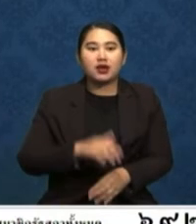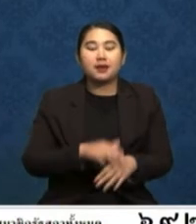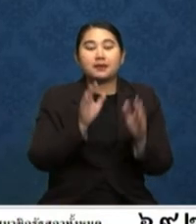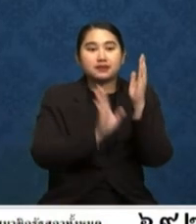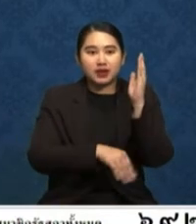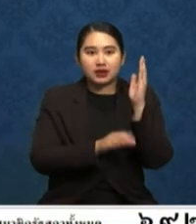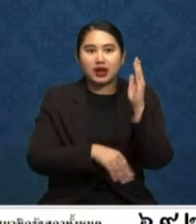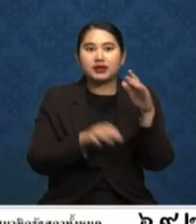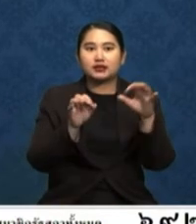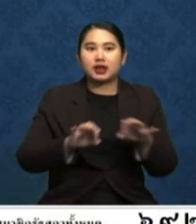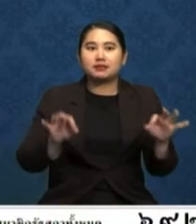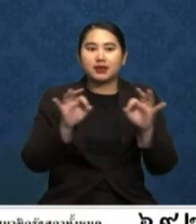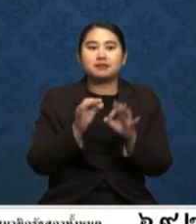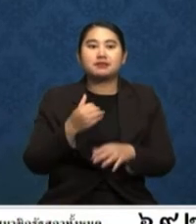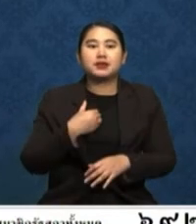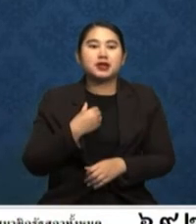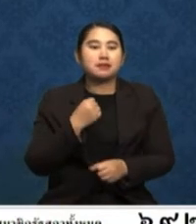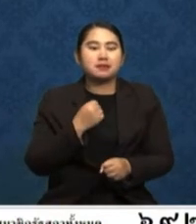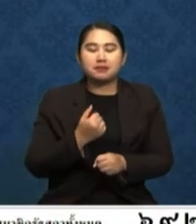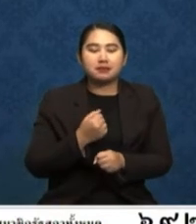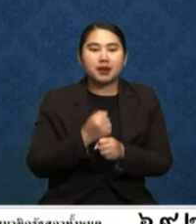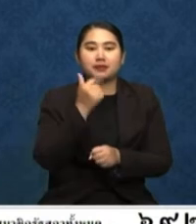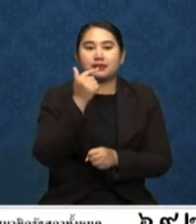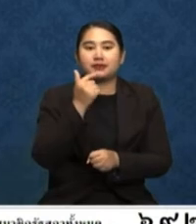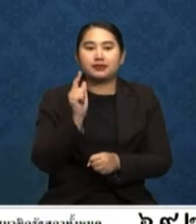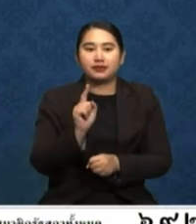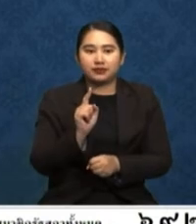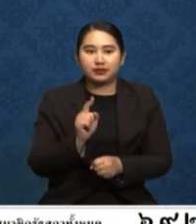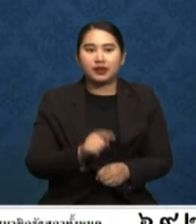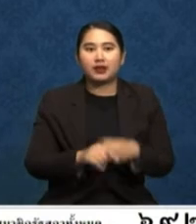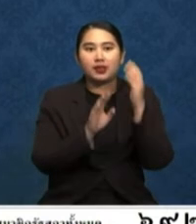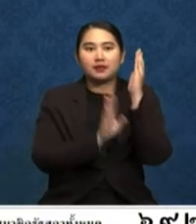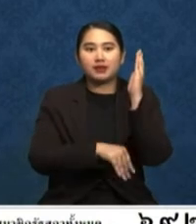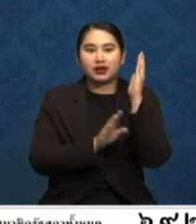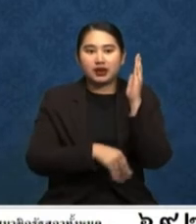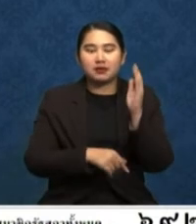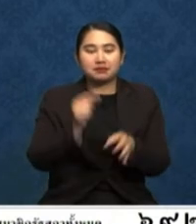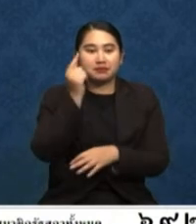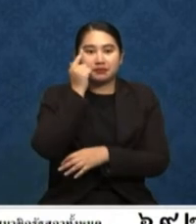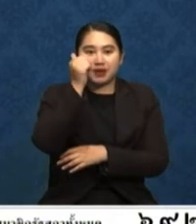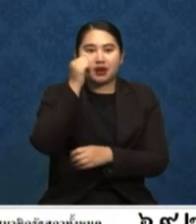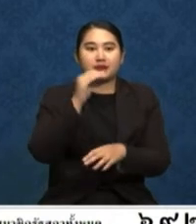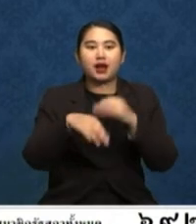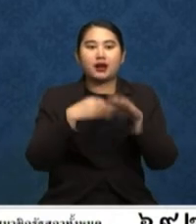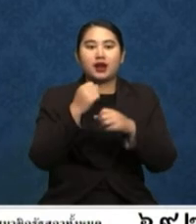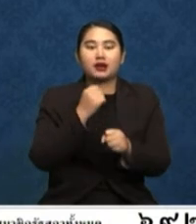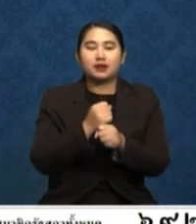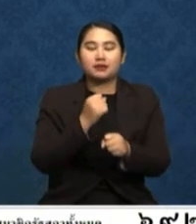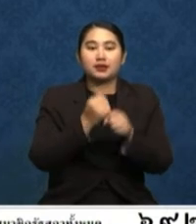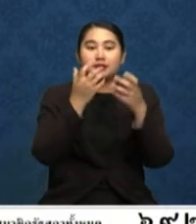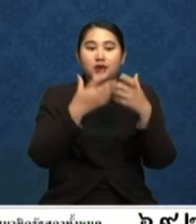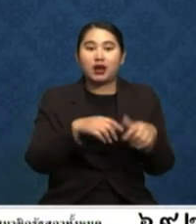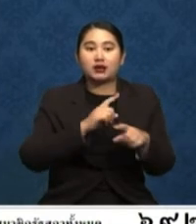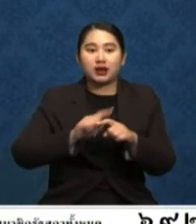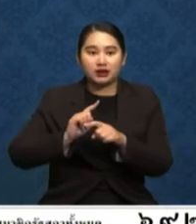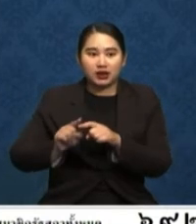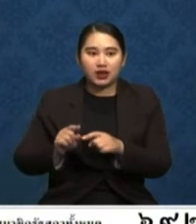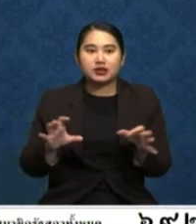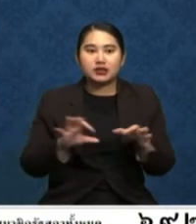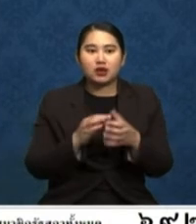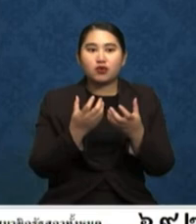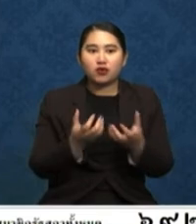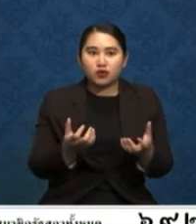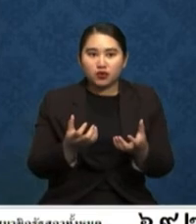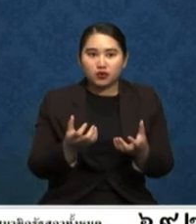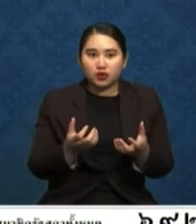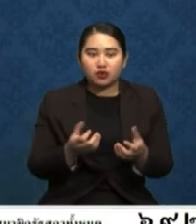ศักยภาพแค่ไหนพื้นที่ภาคใต้มีศักยภาพในการเพิ่มกำลังการผลิตพลังงานสะอาดอีก